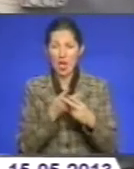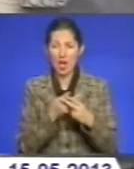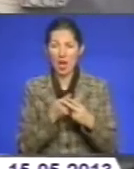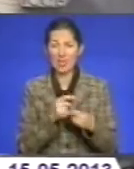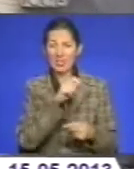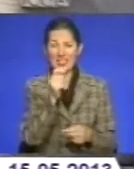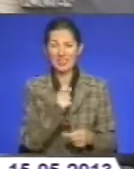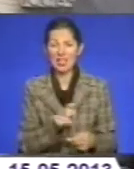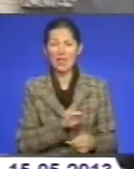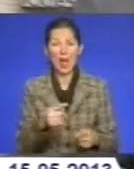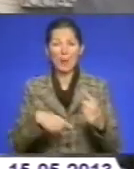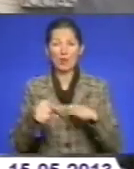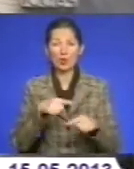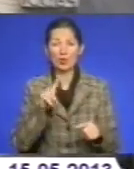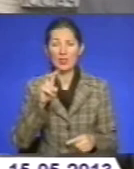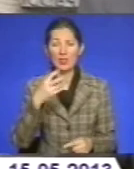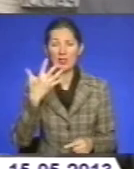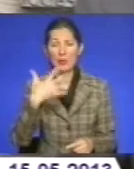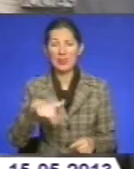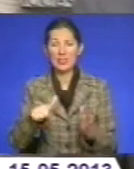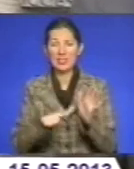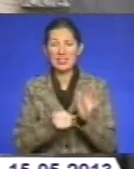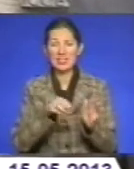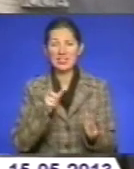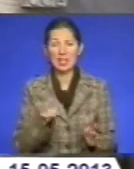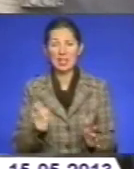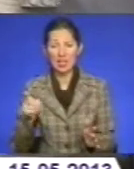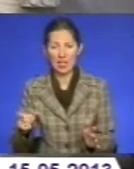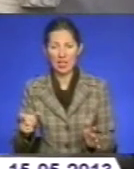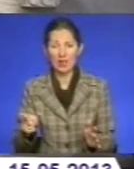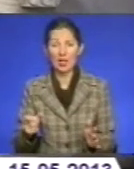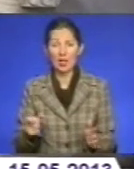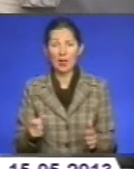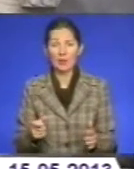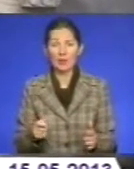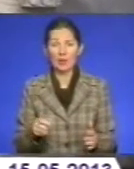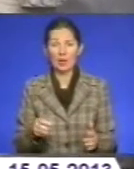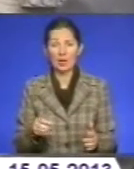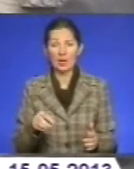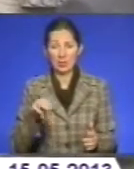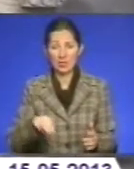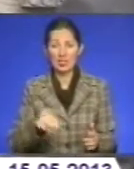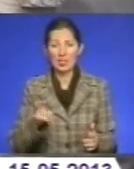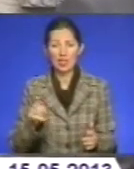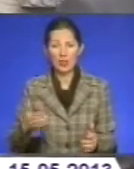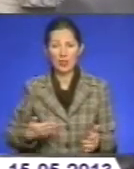повернулось 256 тисяч жителів нашого краю. Вдумайтесь, сьогодні нас